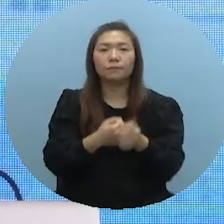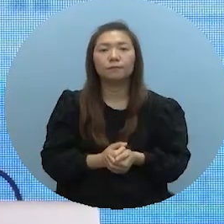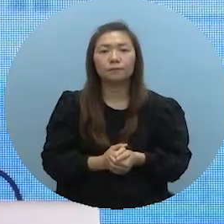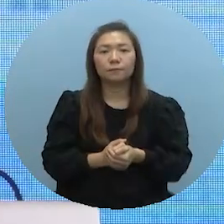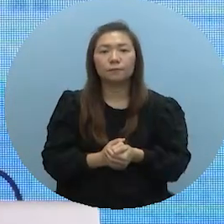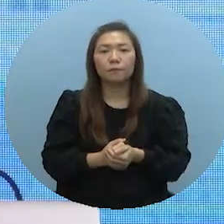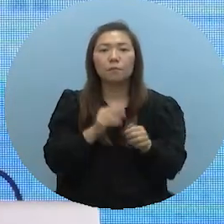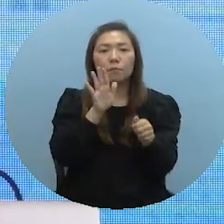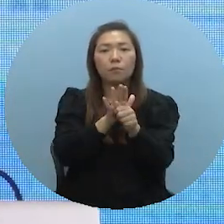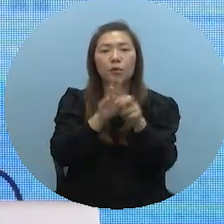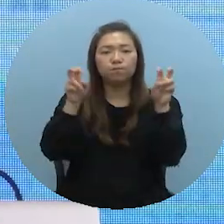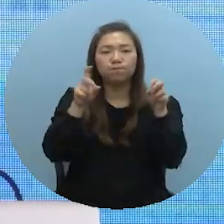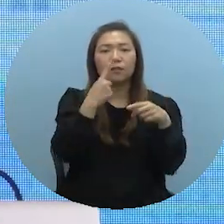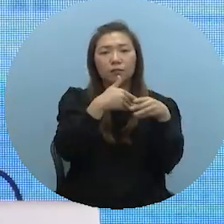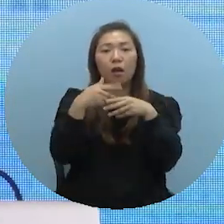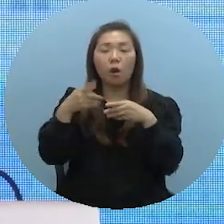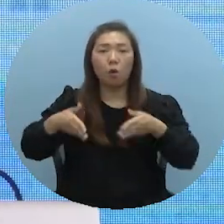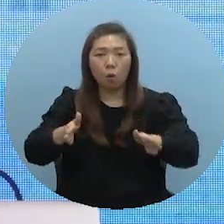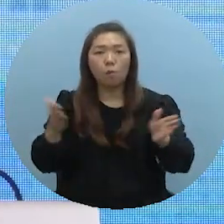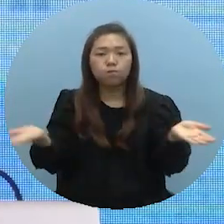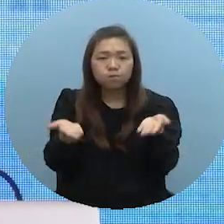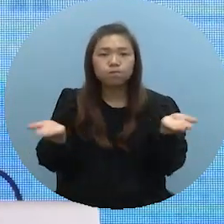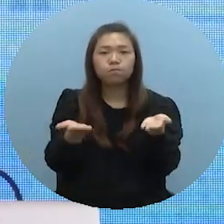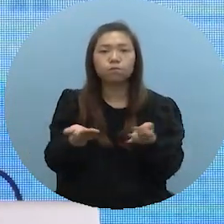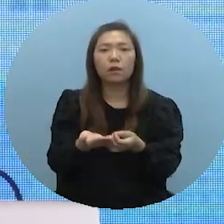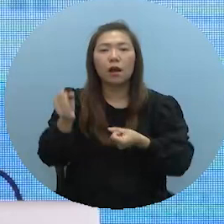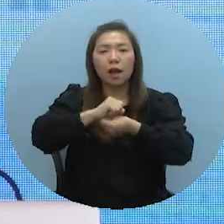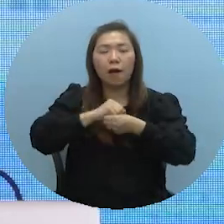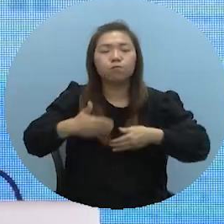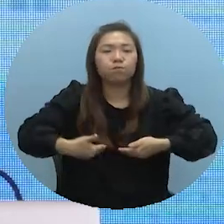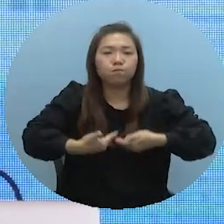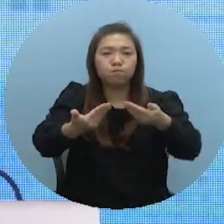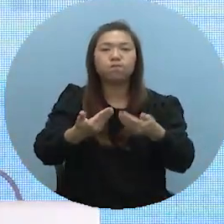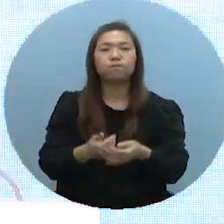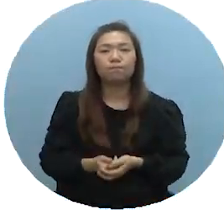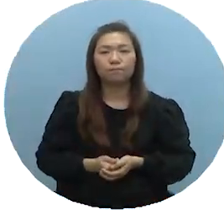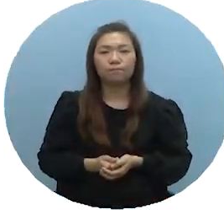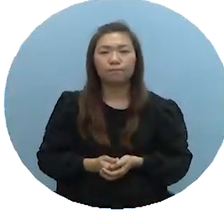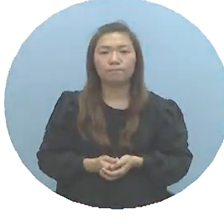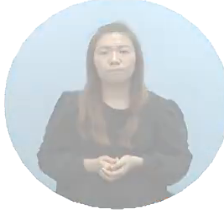建筑和相关工程等基础建设的服务，运输和物流、创新科技等领域都具有领先的地位。我期望香港的专业服务能够与阿联酋中国商会的会员多联系，提供更多方面的资源服务，为助力国家"一带一路"倡议做更大的贡献。